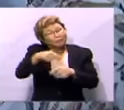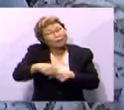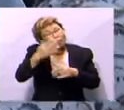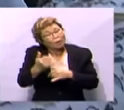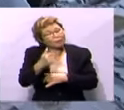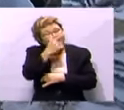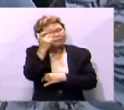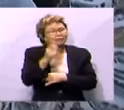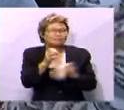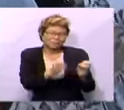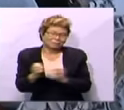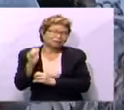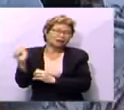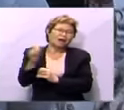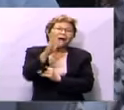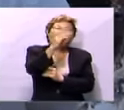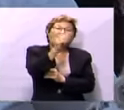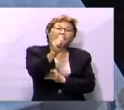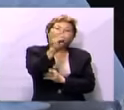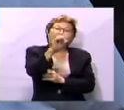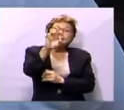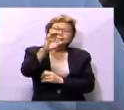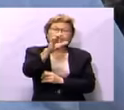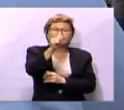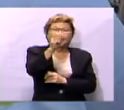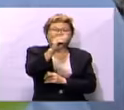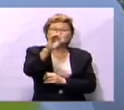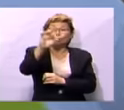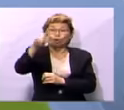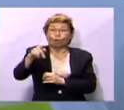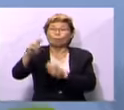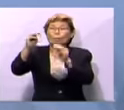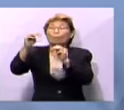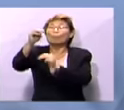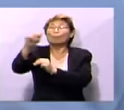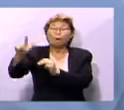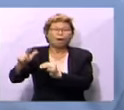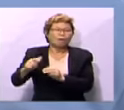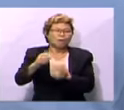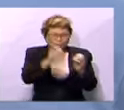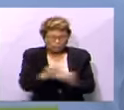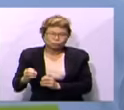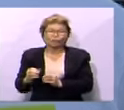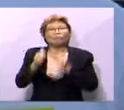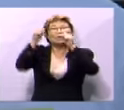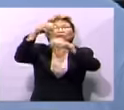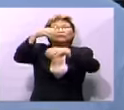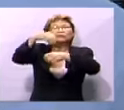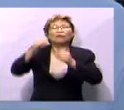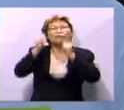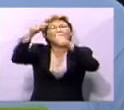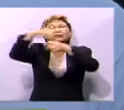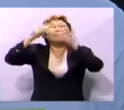Ia berdasarkan kepada penganjur, MCOT Mall sebagai penganjur flea market yang tertua di Malaysia ni, ya, sebab dia orang ada bangunan dia orang